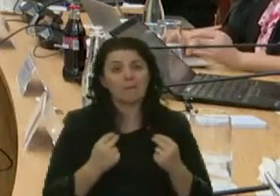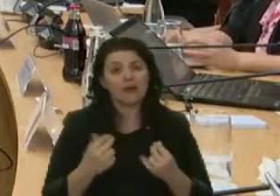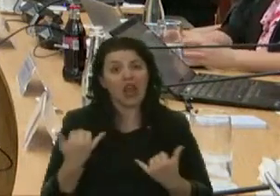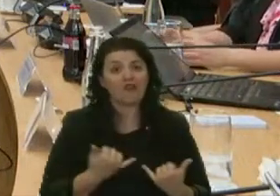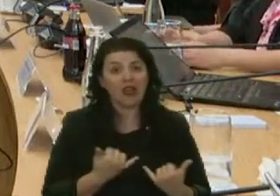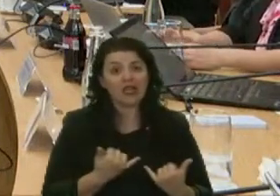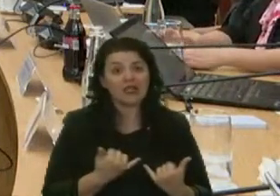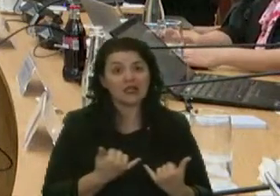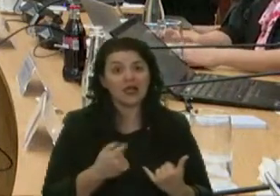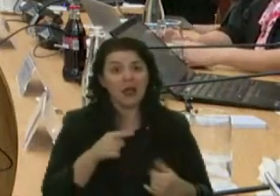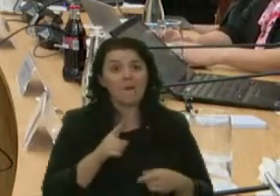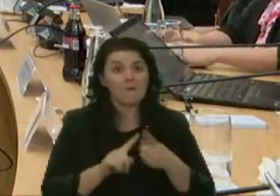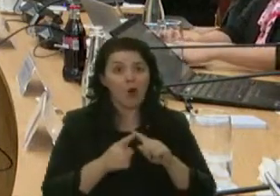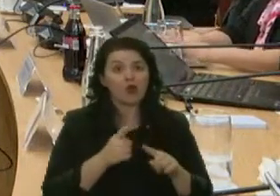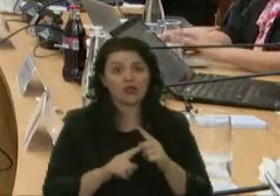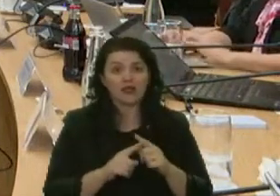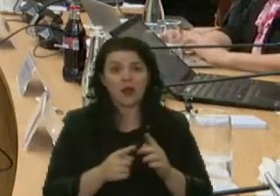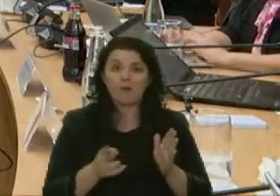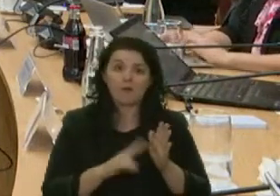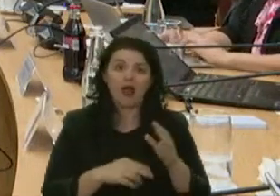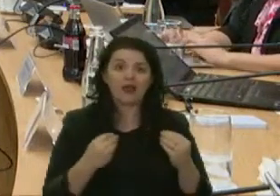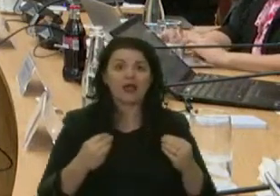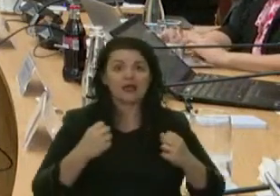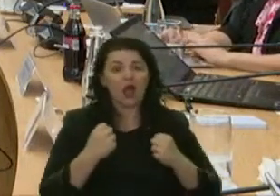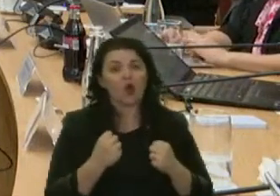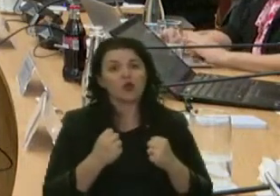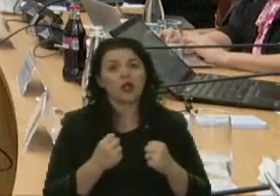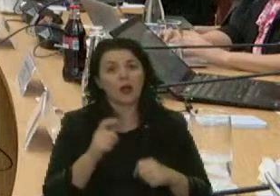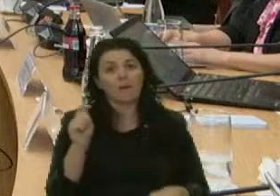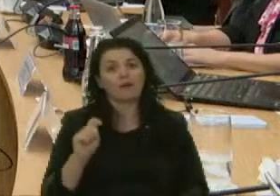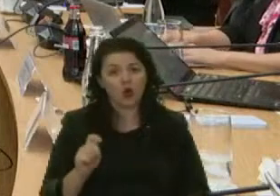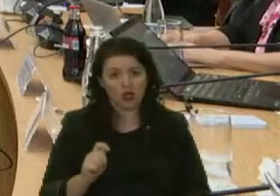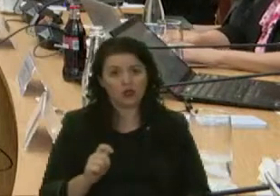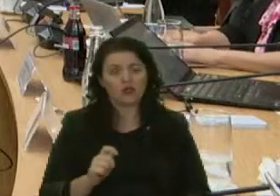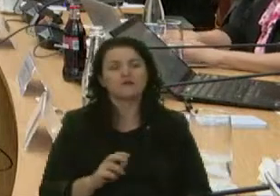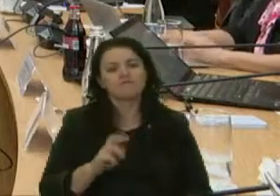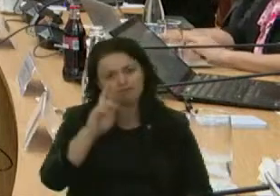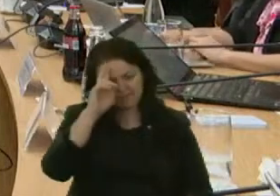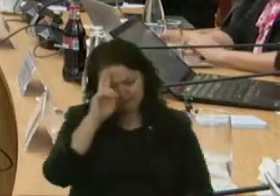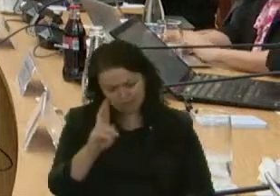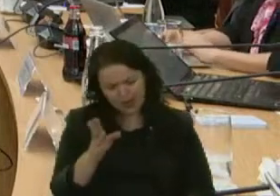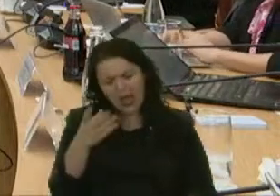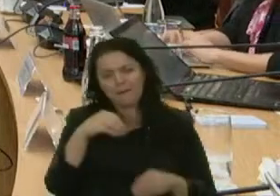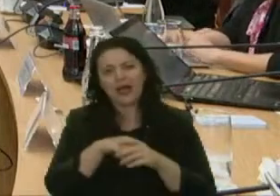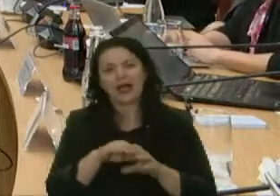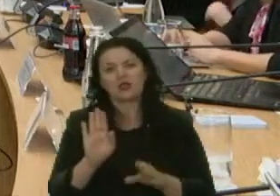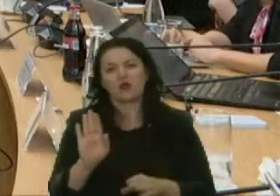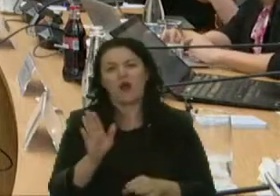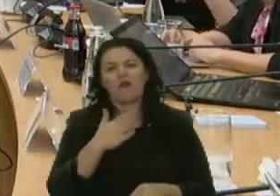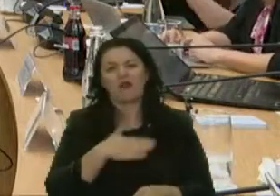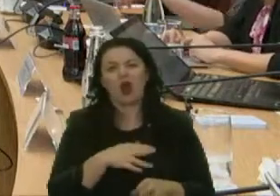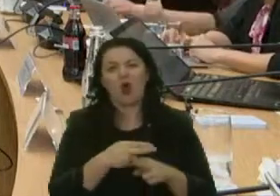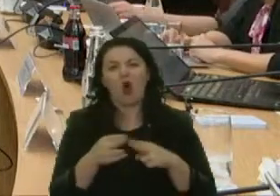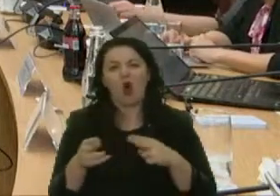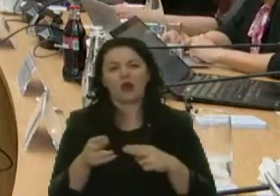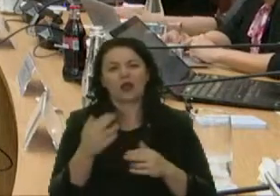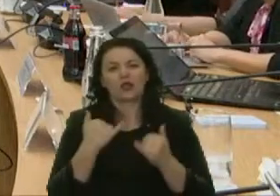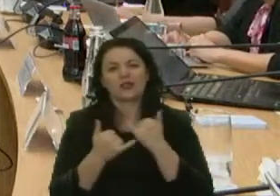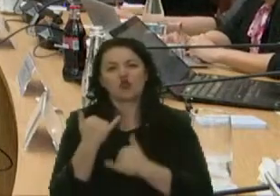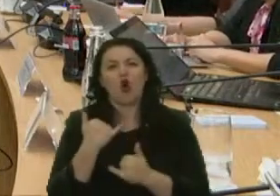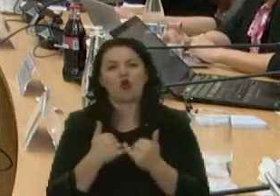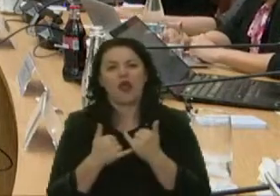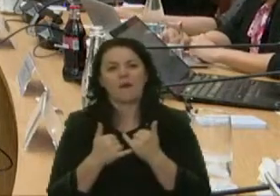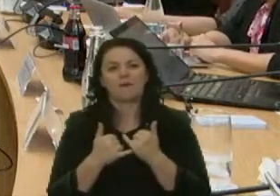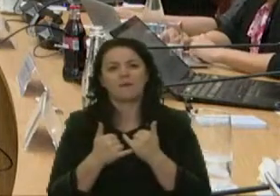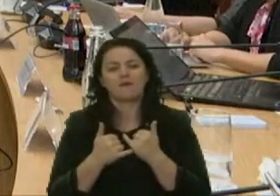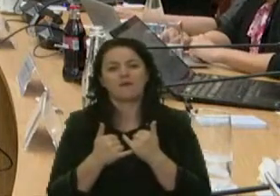partea reprezentanților politici este cu atât mai mare greutate pe care o dă proiectului și de aceea apreciez efortul și implicarea dumneavoastră dar vreau să fiu corect cu cu istoria Doar atât am vrut